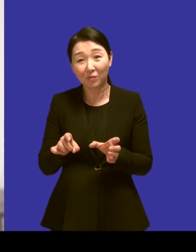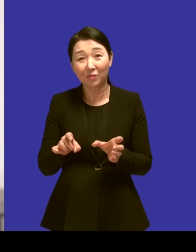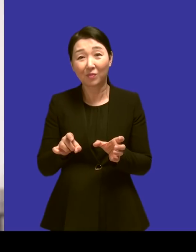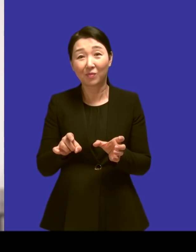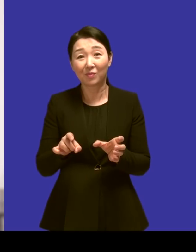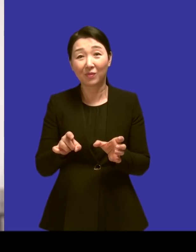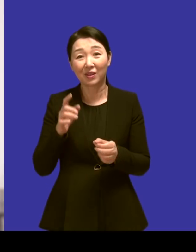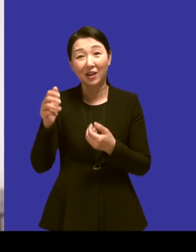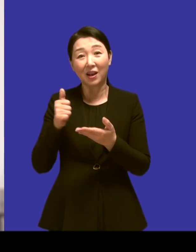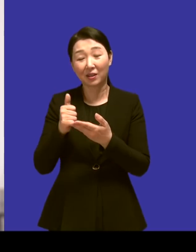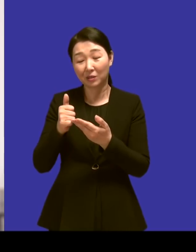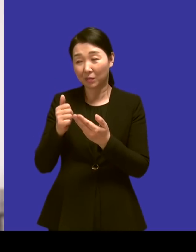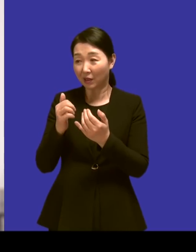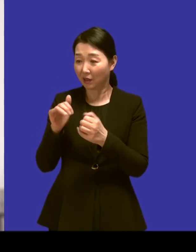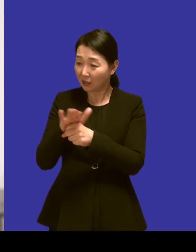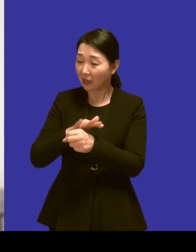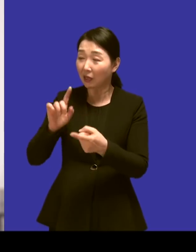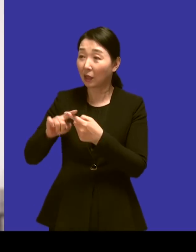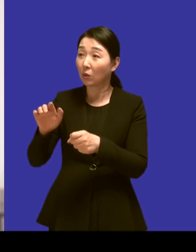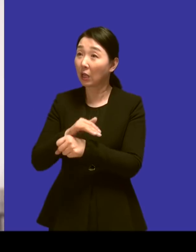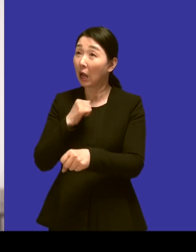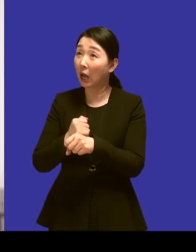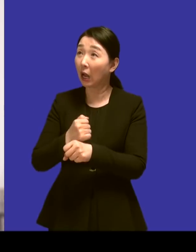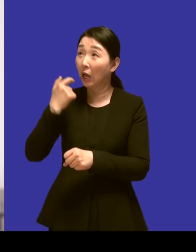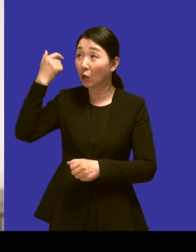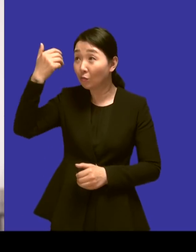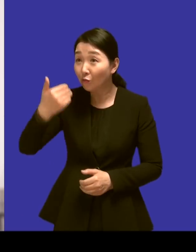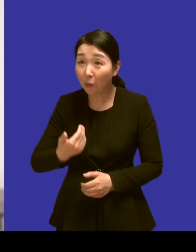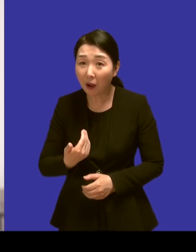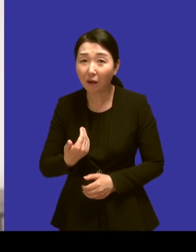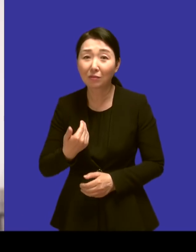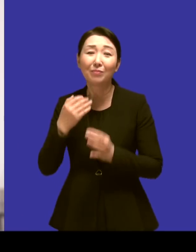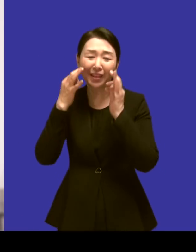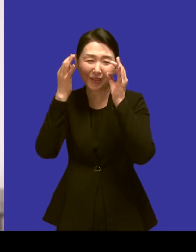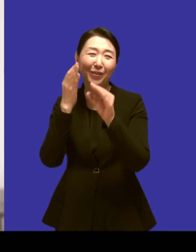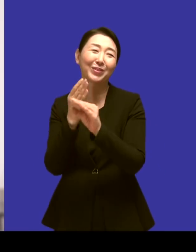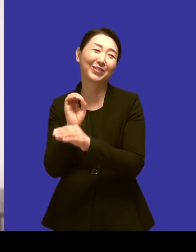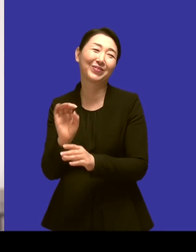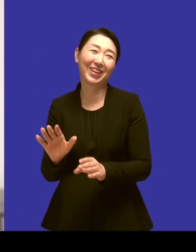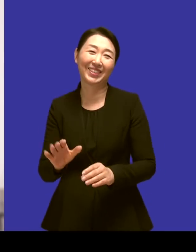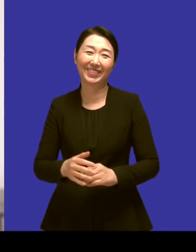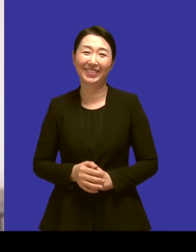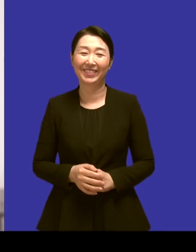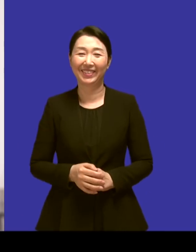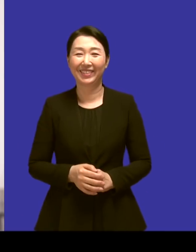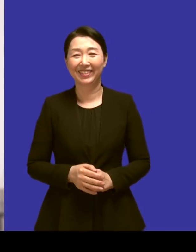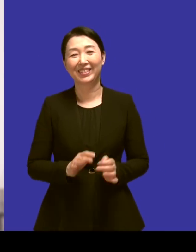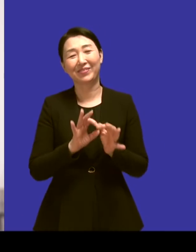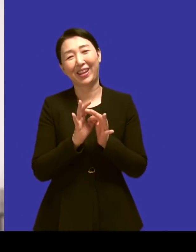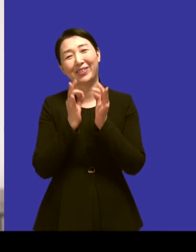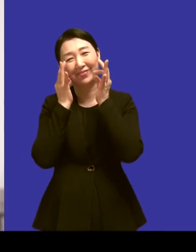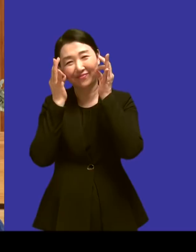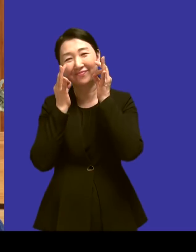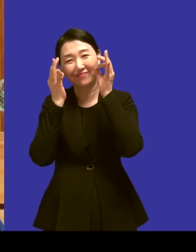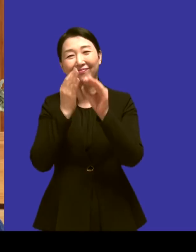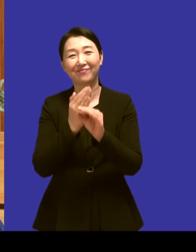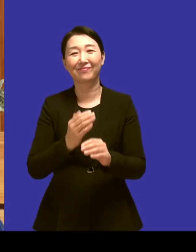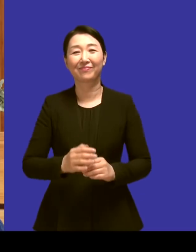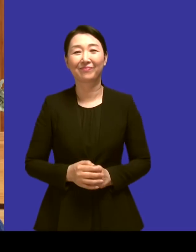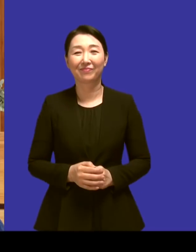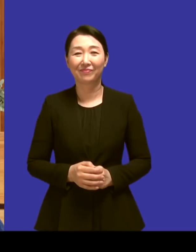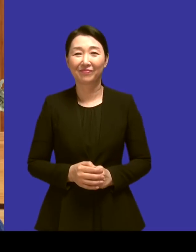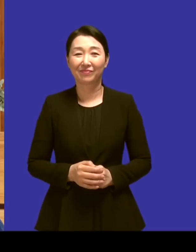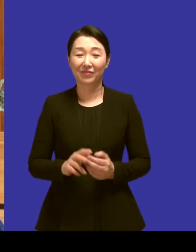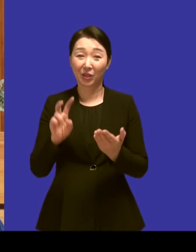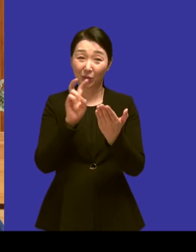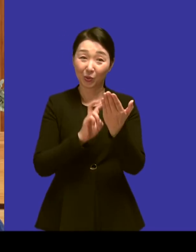정말 하나님의 사랑으로 사랑하냐라고 말하면 노력하고 있다고밖에 못할 것 같아요. 네. 계속해서 발버둥 치고 있는 거고. 그래서 노래 가사에